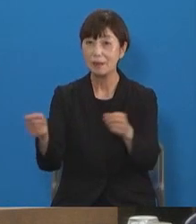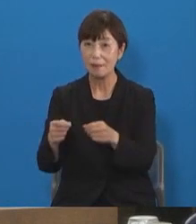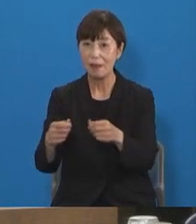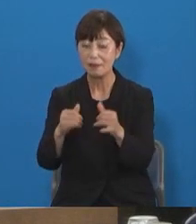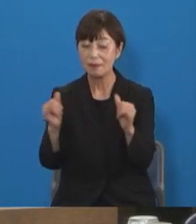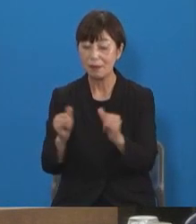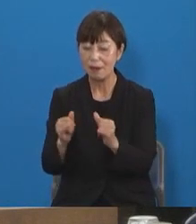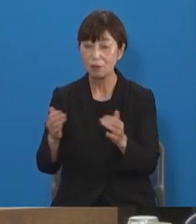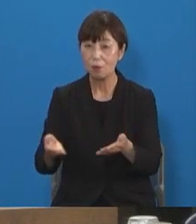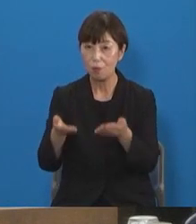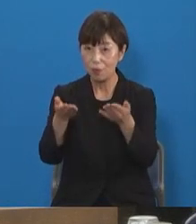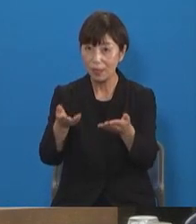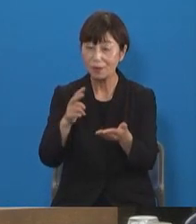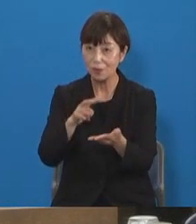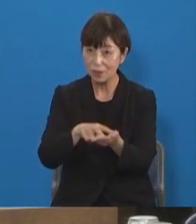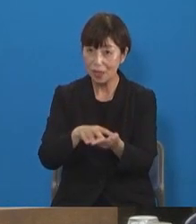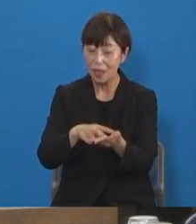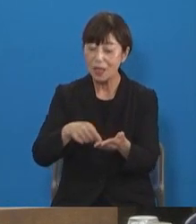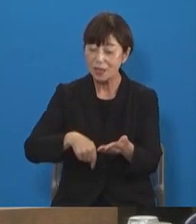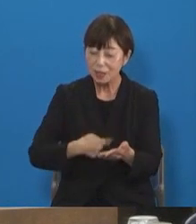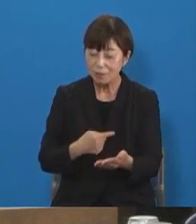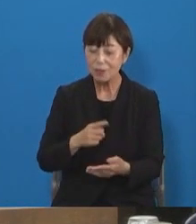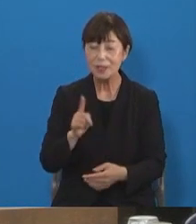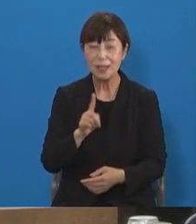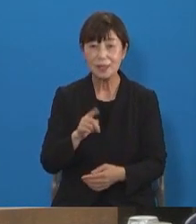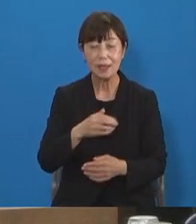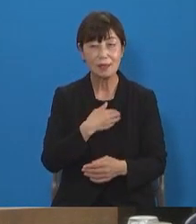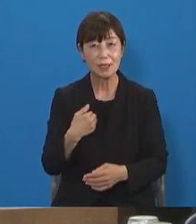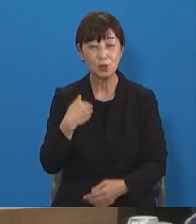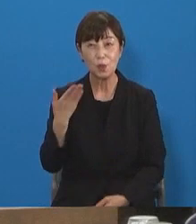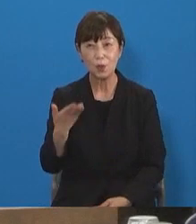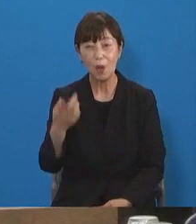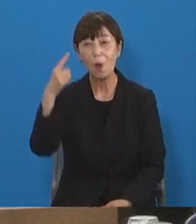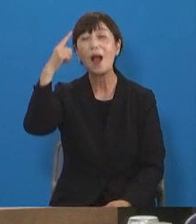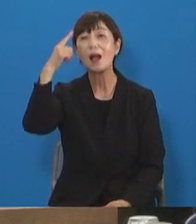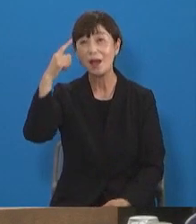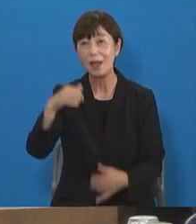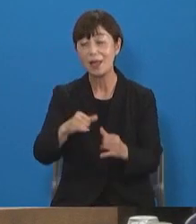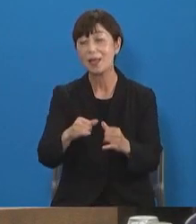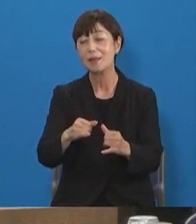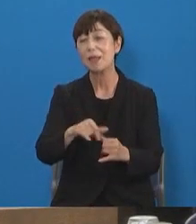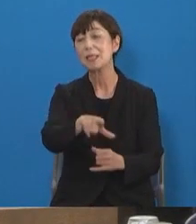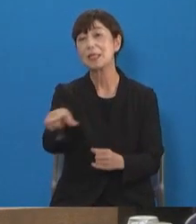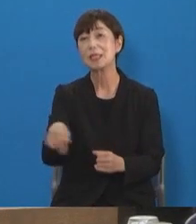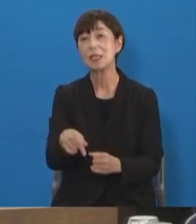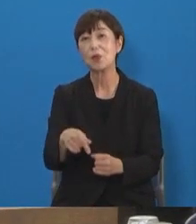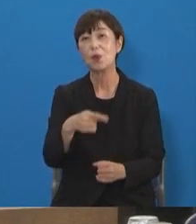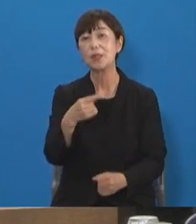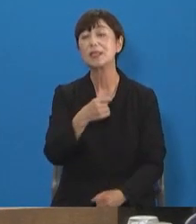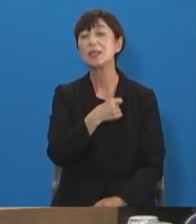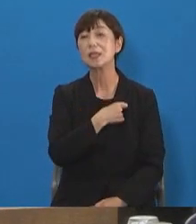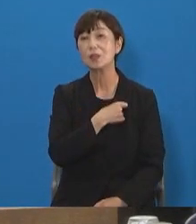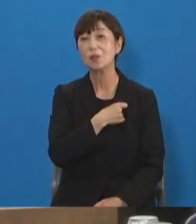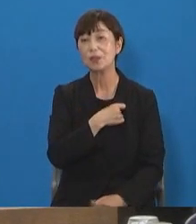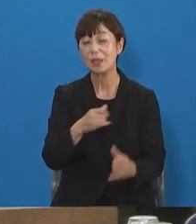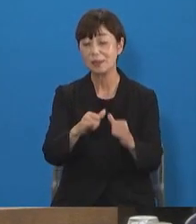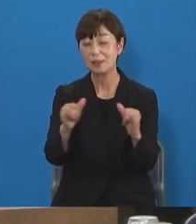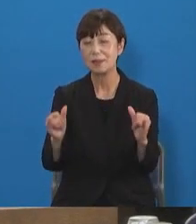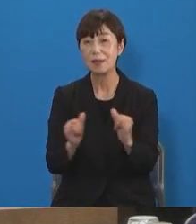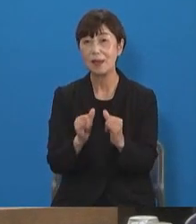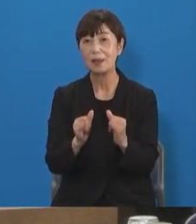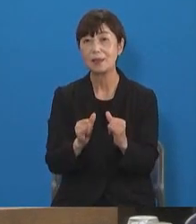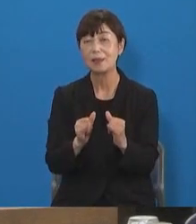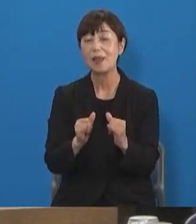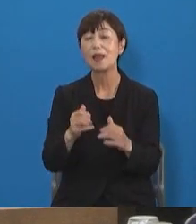献として自分自身に何ができるのかを考え、さらには地域の一員として社会で活躍するために必要とな